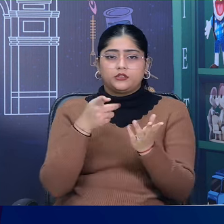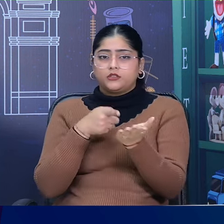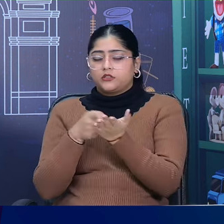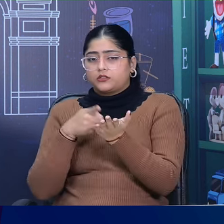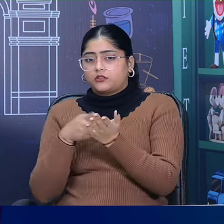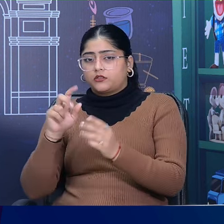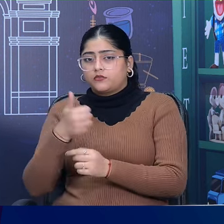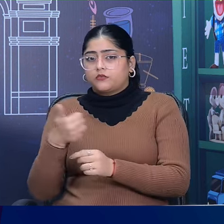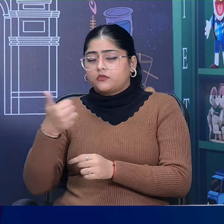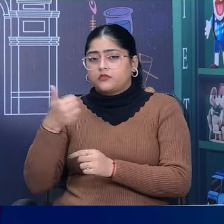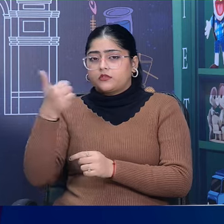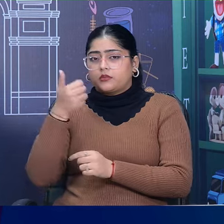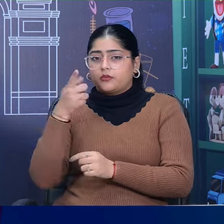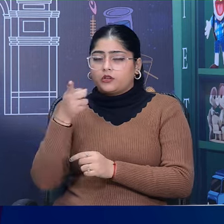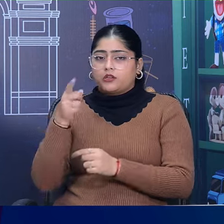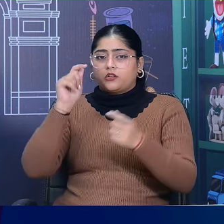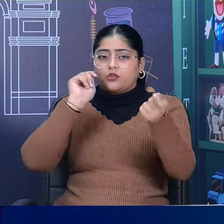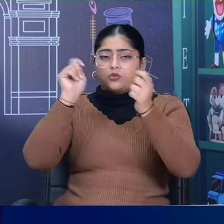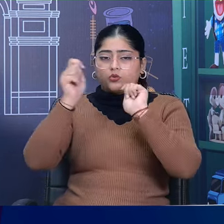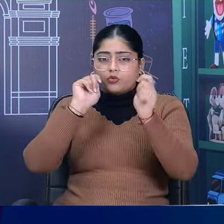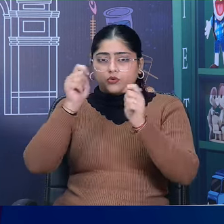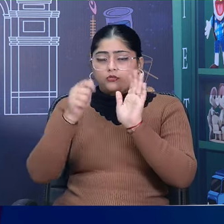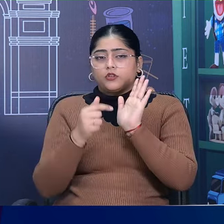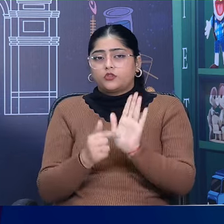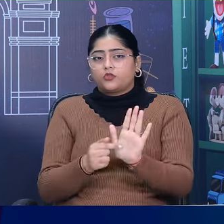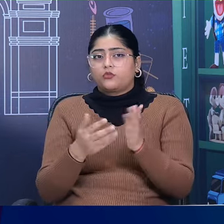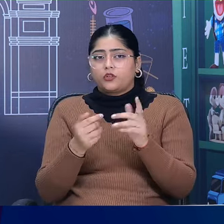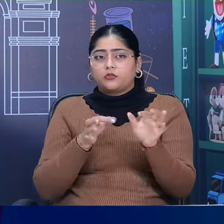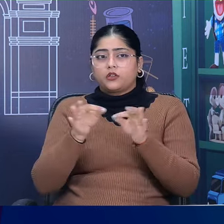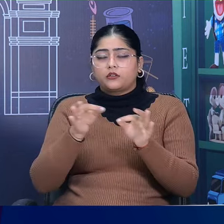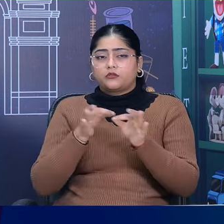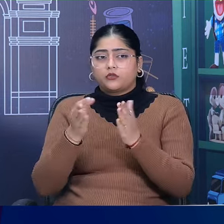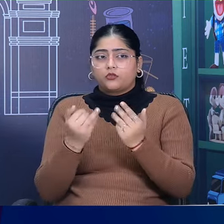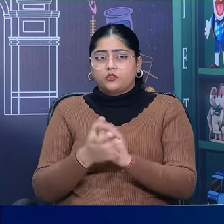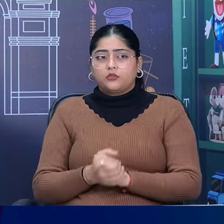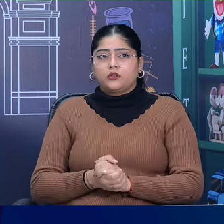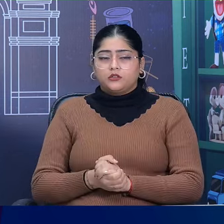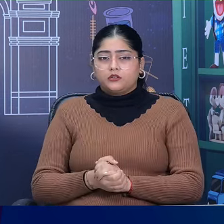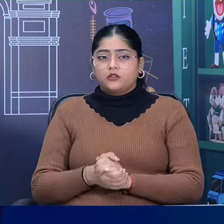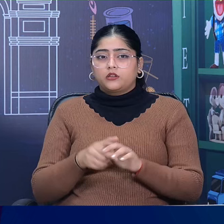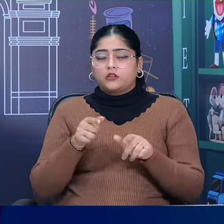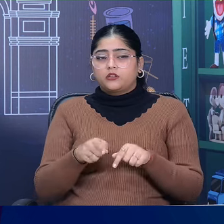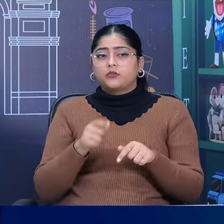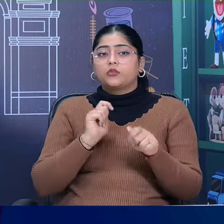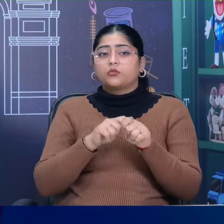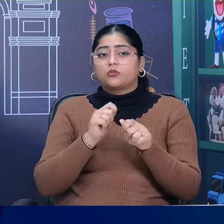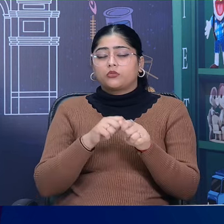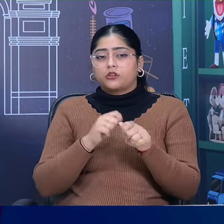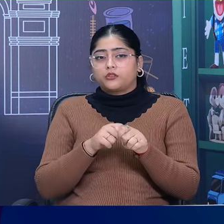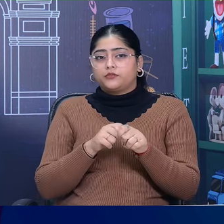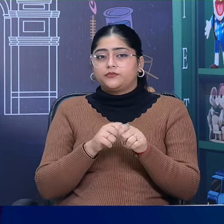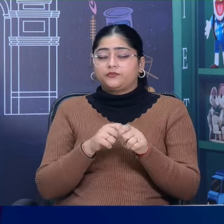लिए एक टीचर रोल प्ले से जब पूरी ग्राम पंचायत बच्चों को समझाए गी तो उस ग्राम पंंचायत के फंक्शंस को भी